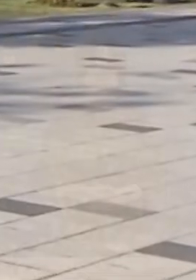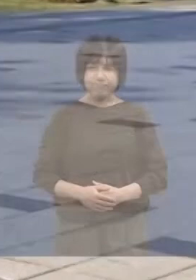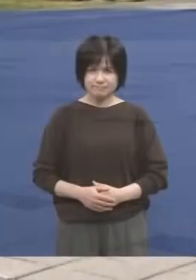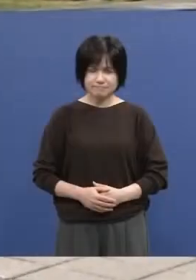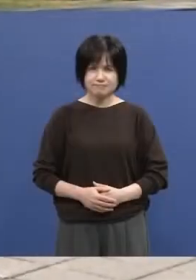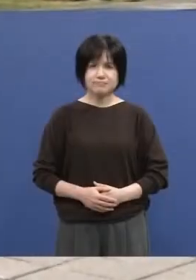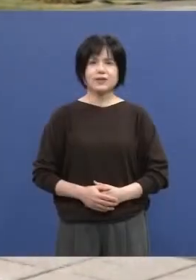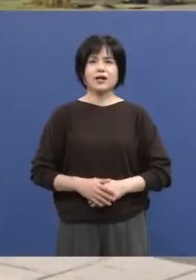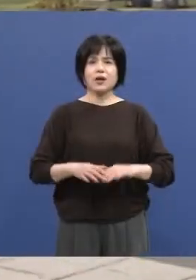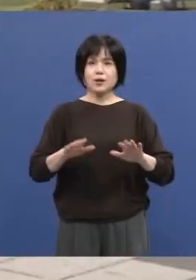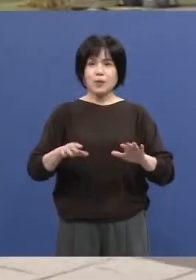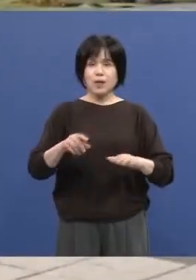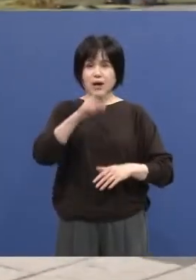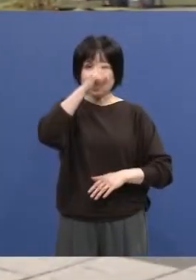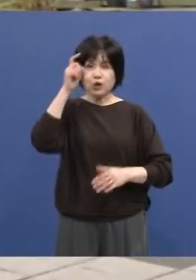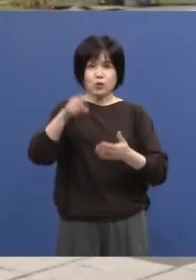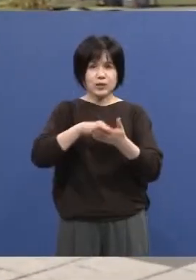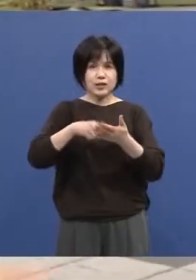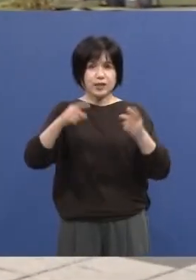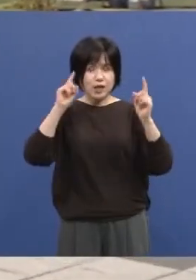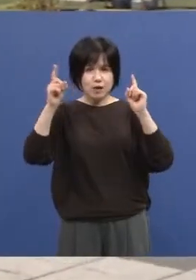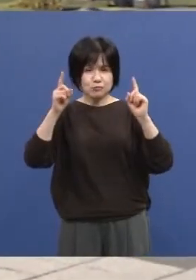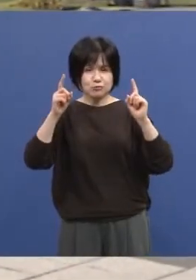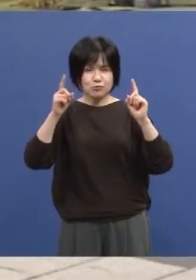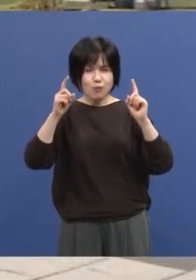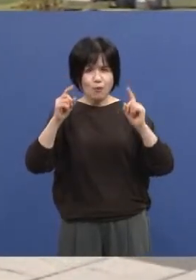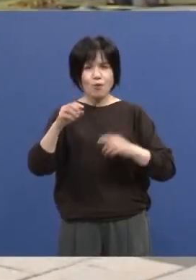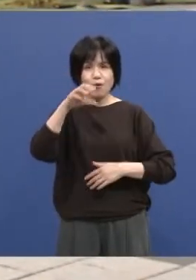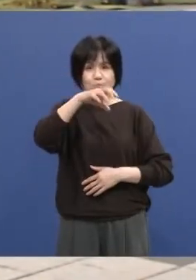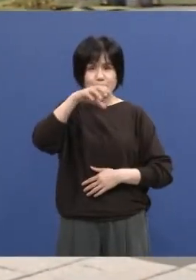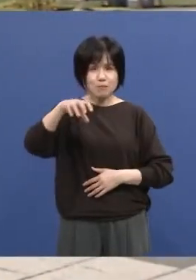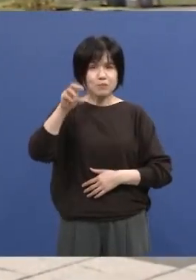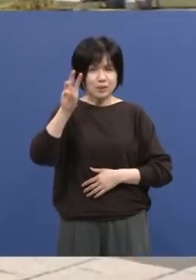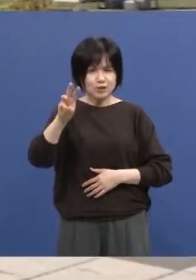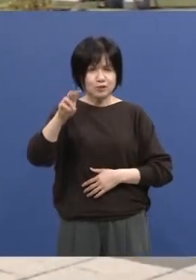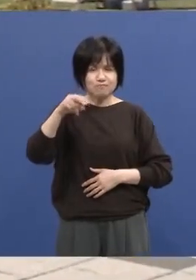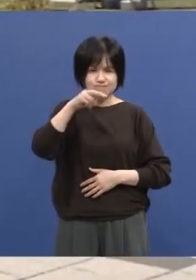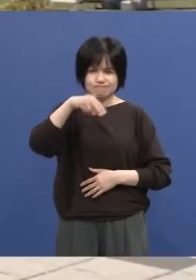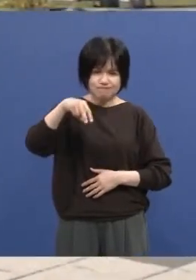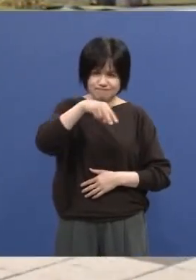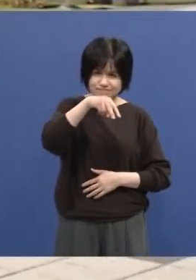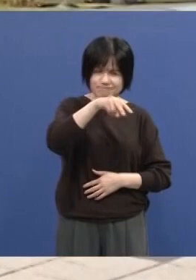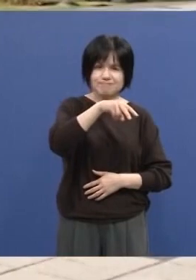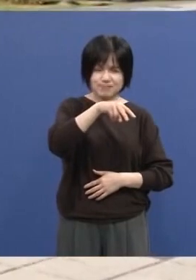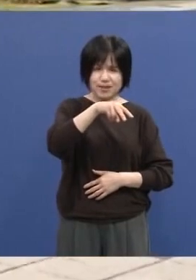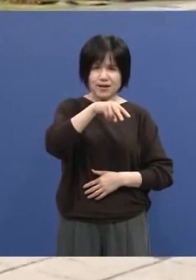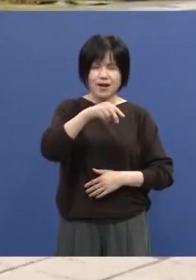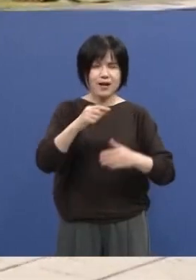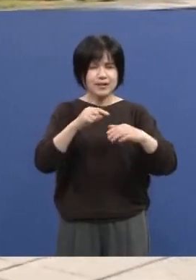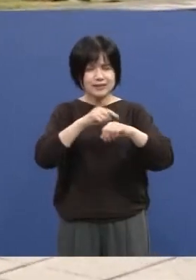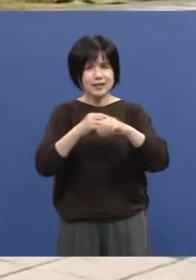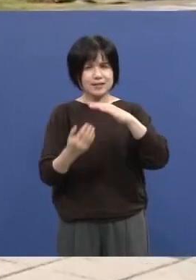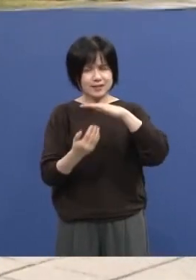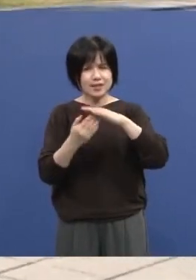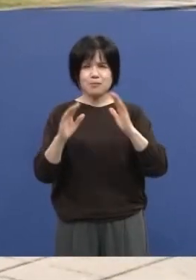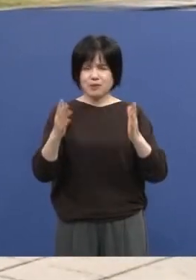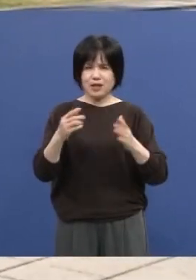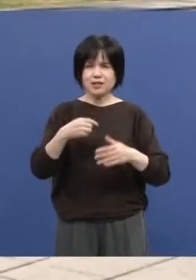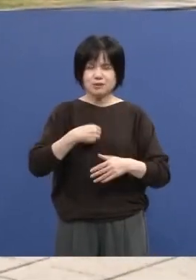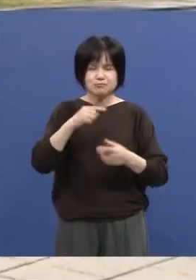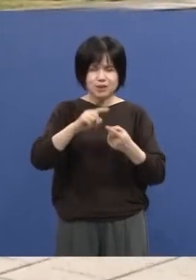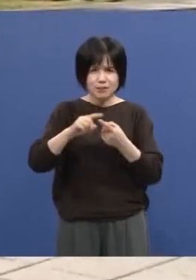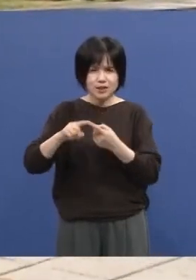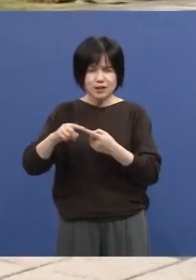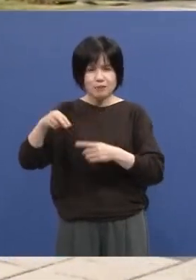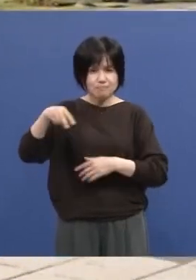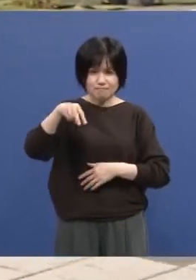さて今日は謎解きゲームのステージとなる3つのポイントを回ってきましたが、まあ、時間制限もないので自分のペースで回ることができ